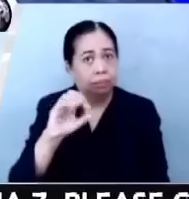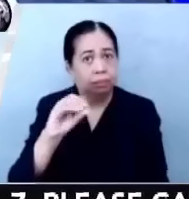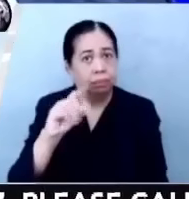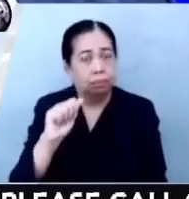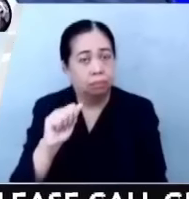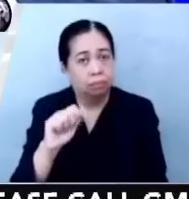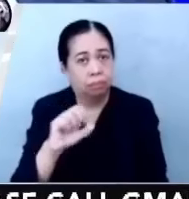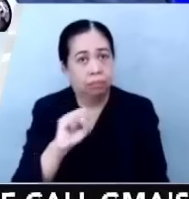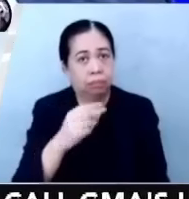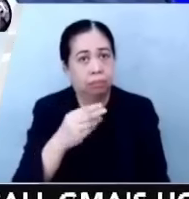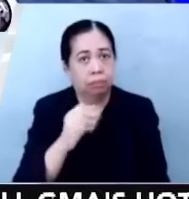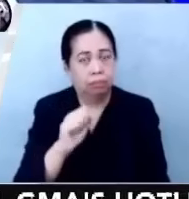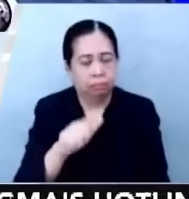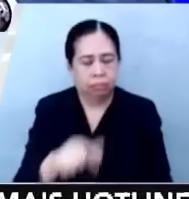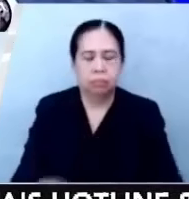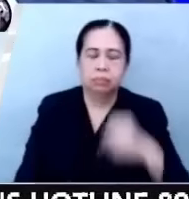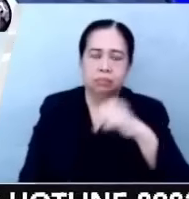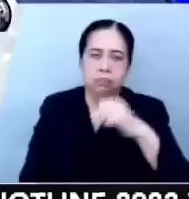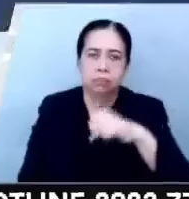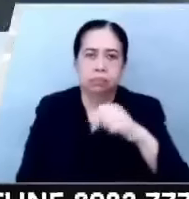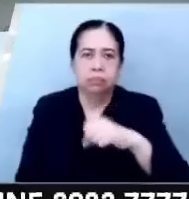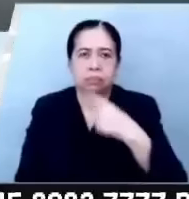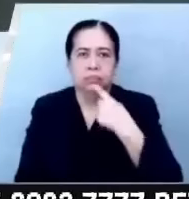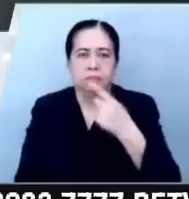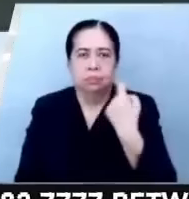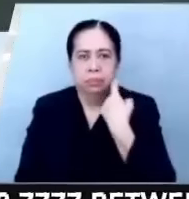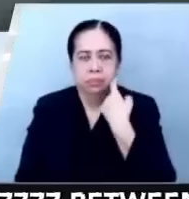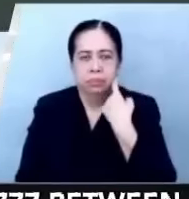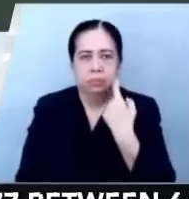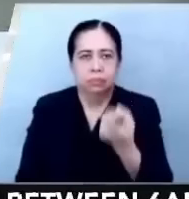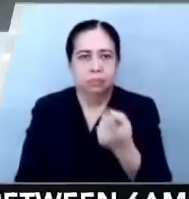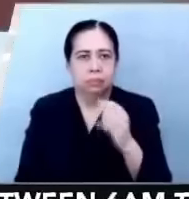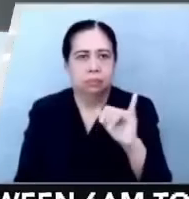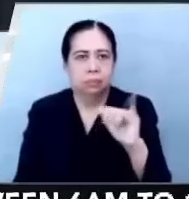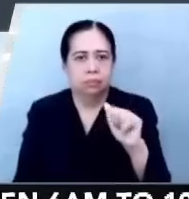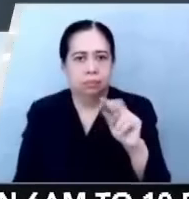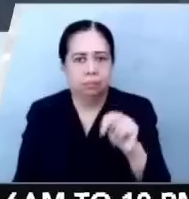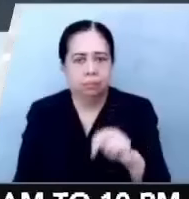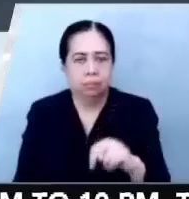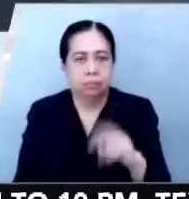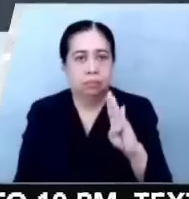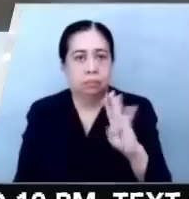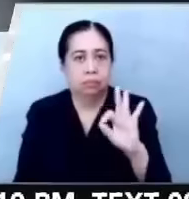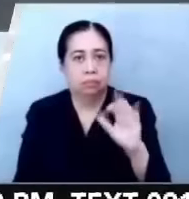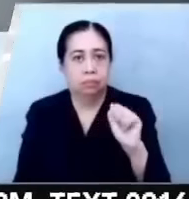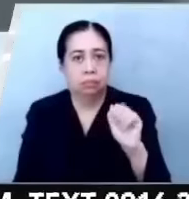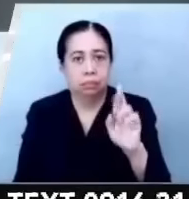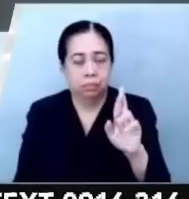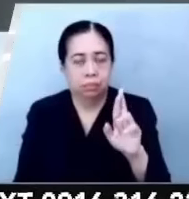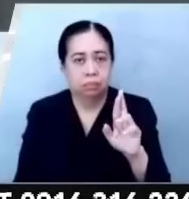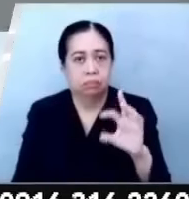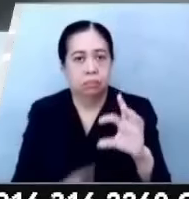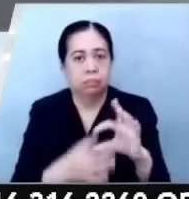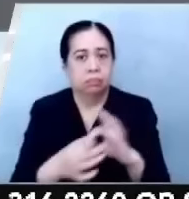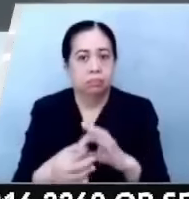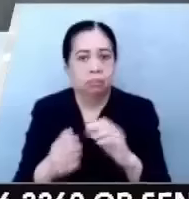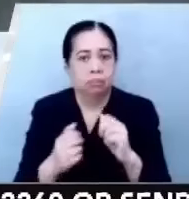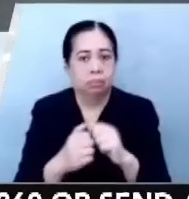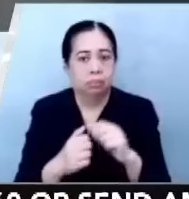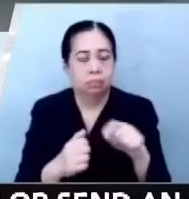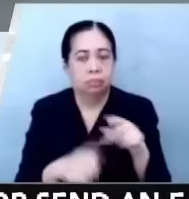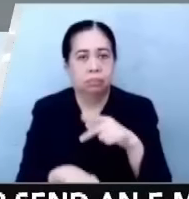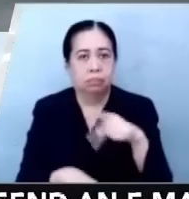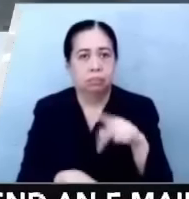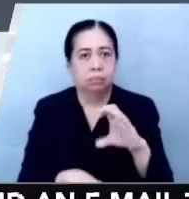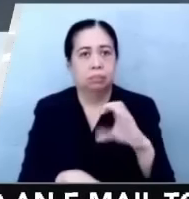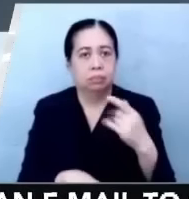sir. Gaya po na sinabi kanina ni Ian, no? The BFAR vessel in cooperation with the Philippine Coast Guard, we are still